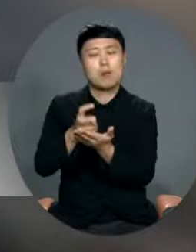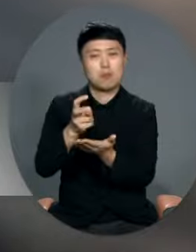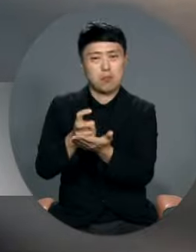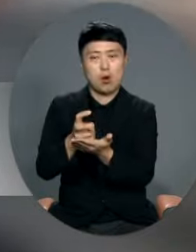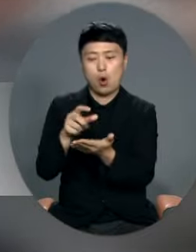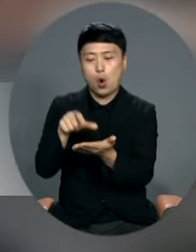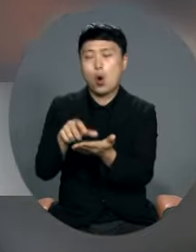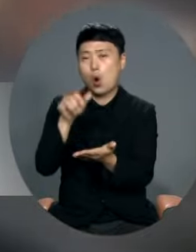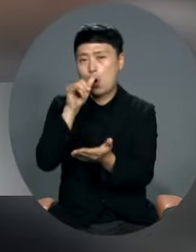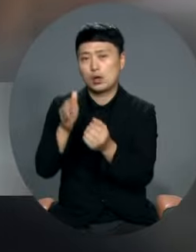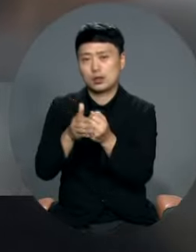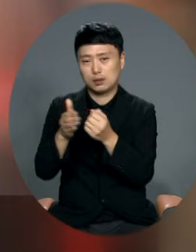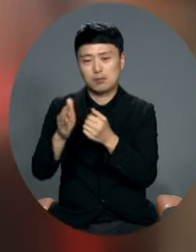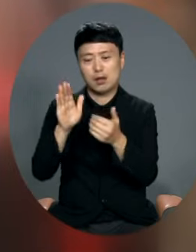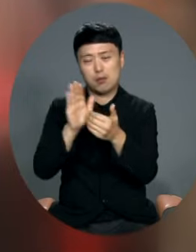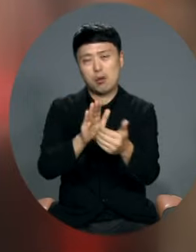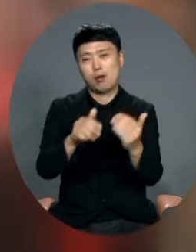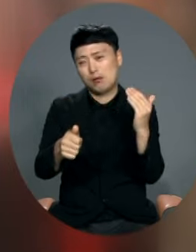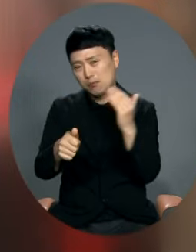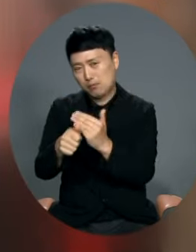들어 부결시켰기 때문입니다.